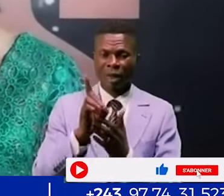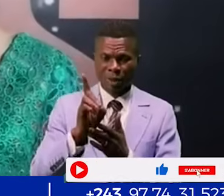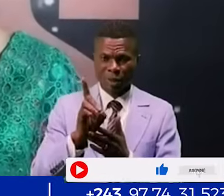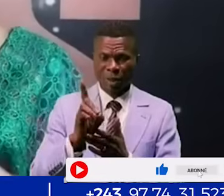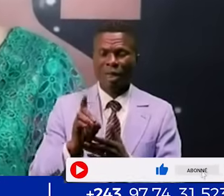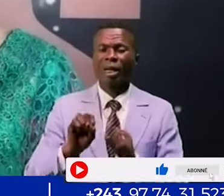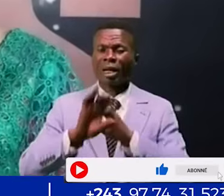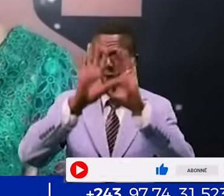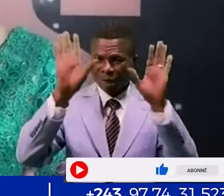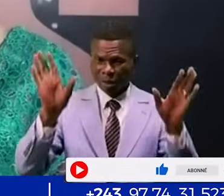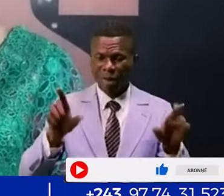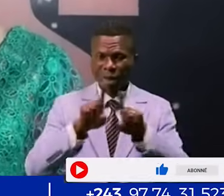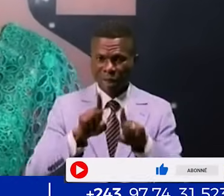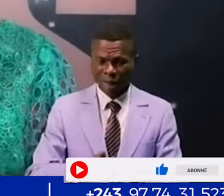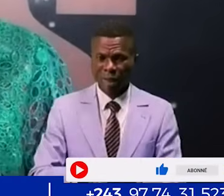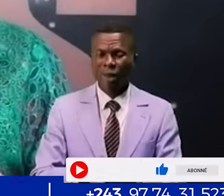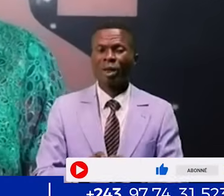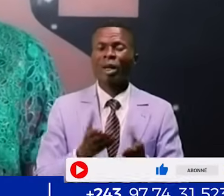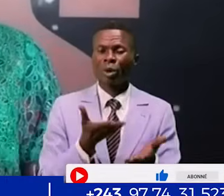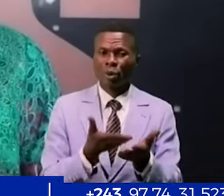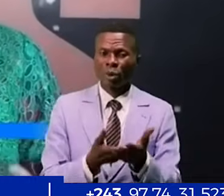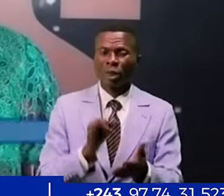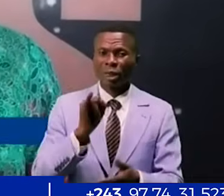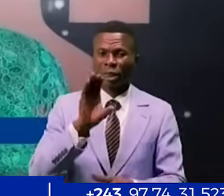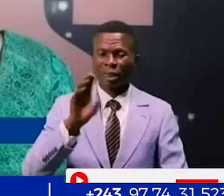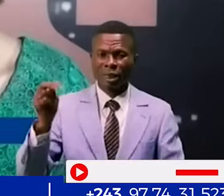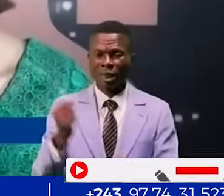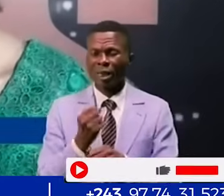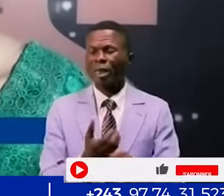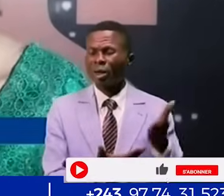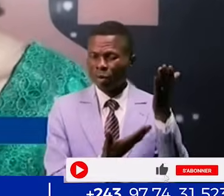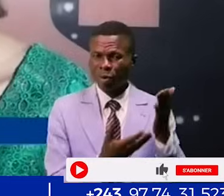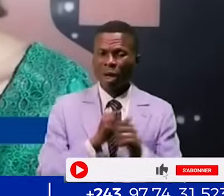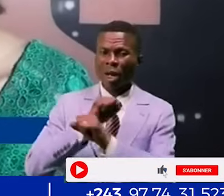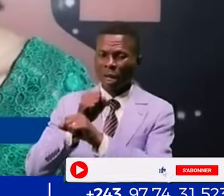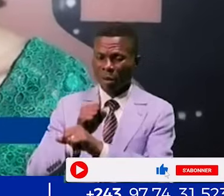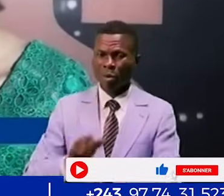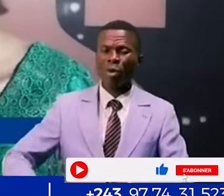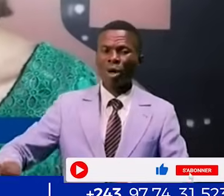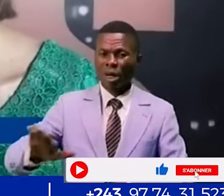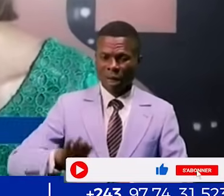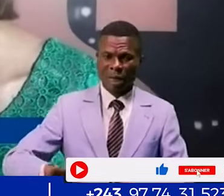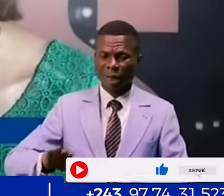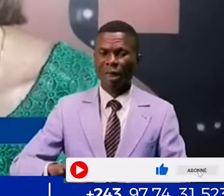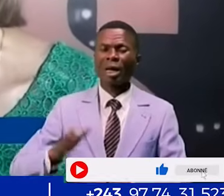société, mais aussi soutenir ICCN qui a un travail très important de protéger tous ces